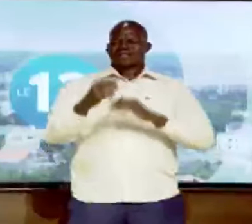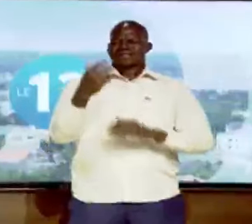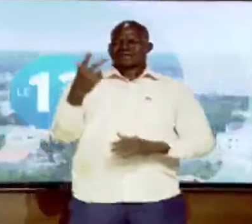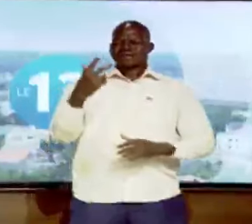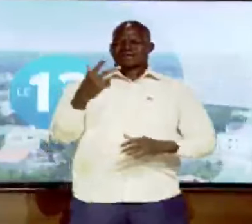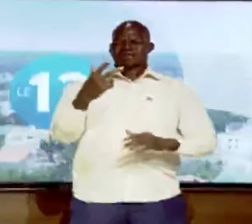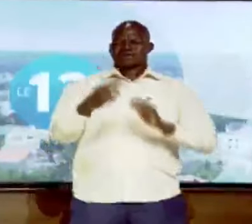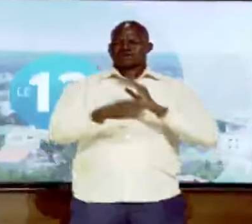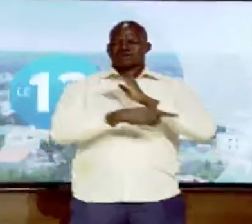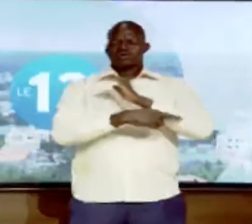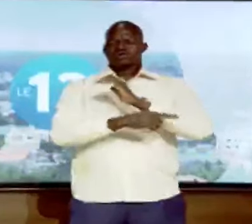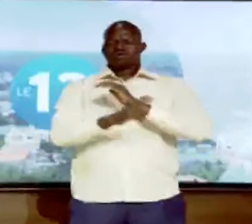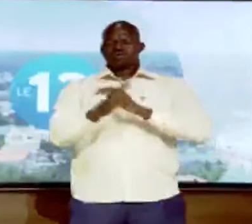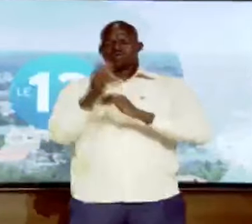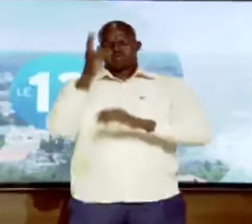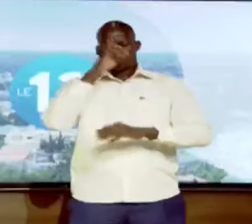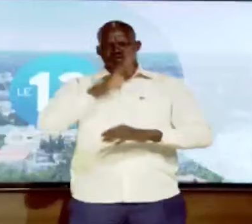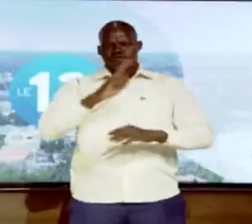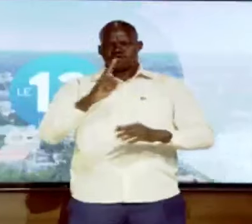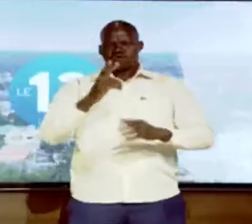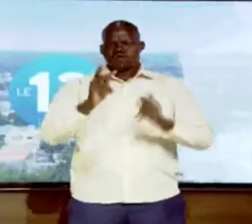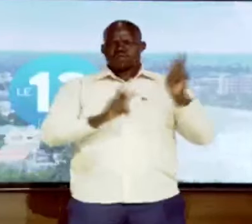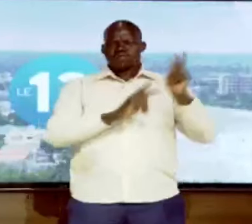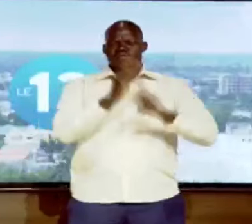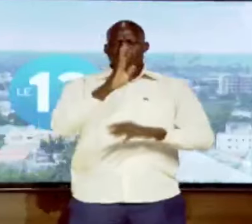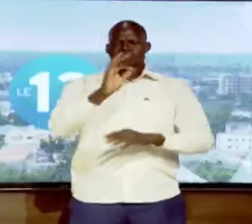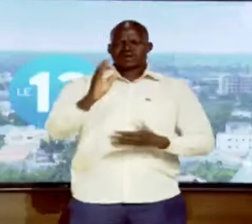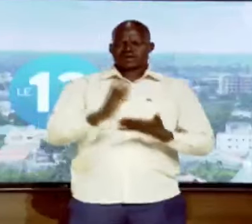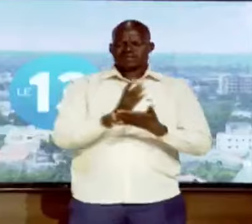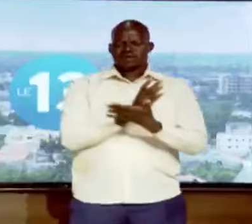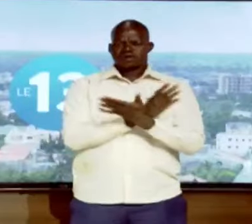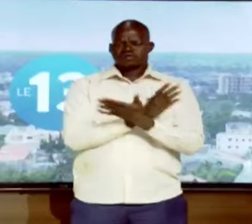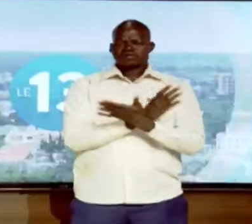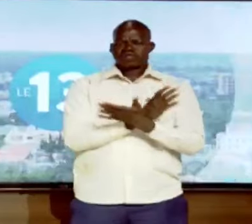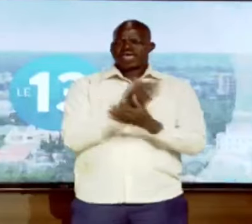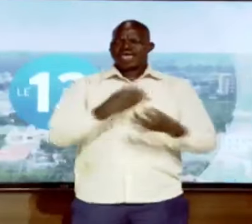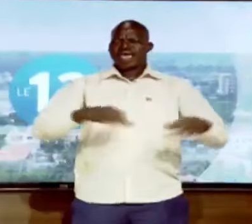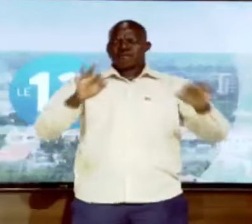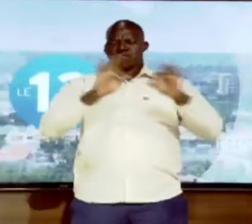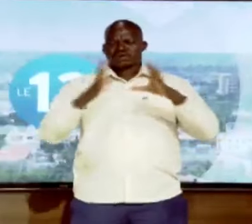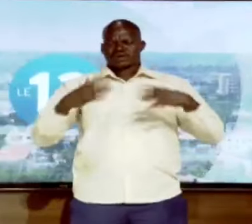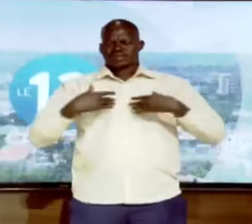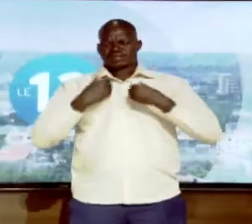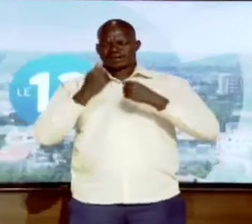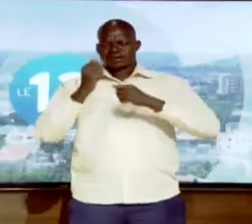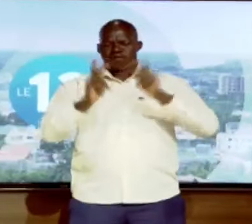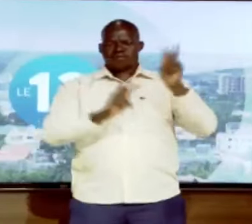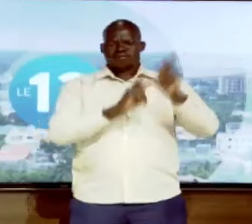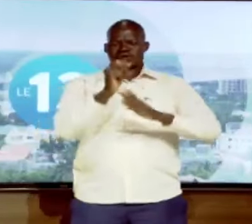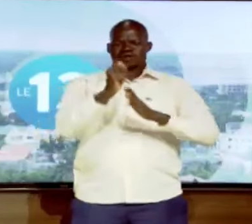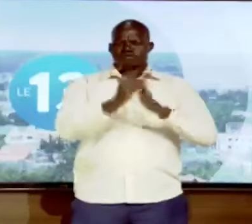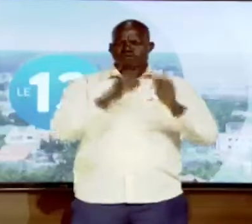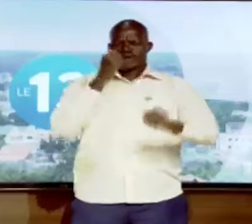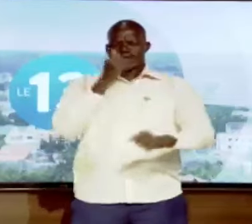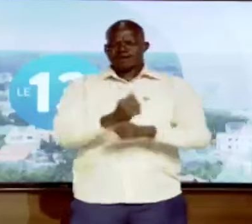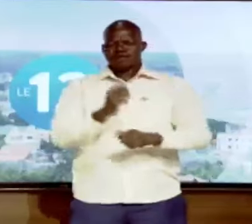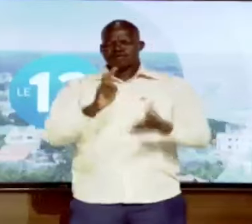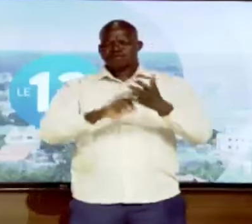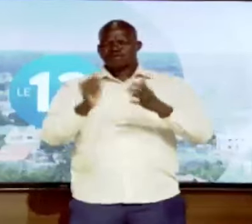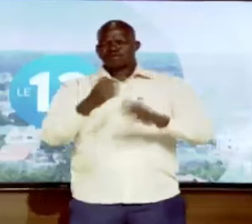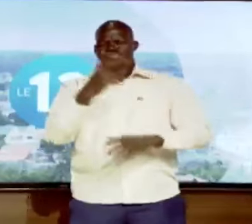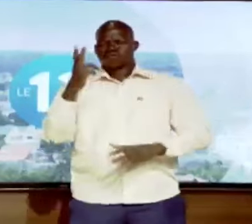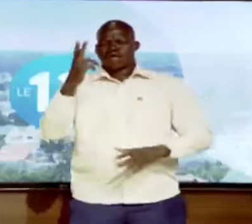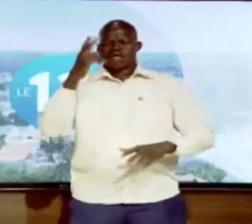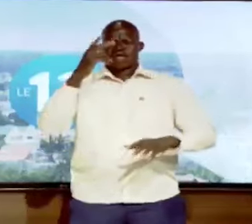bonheur des populations bkinaba l'amélioration significative de la santé des populations l'année 2023 marque également une